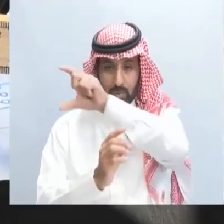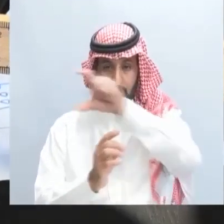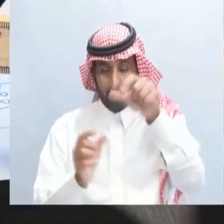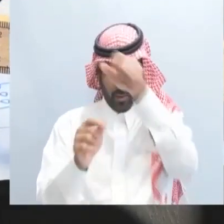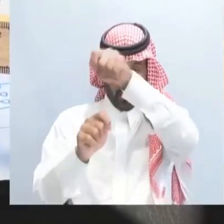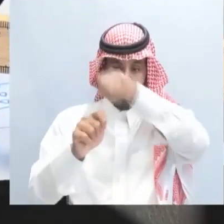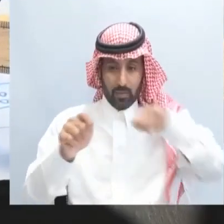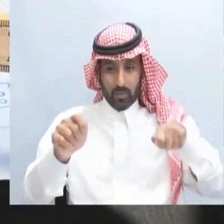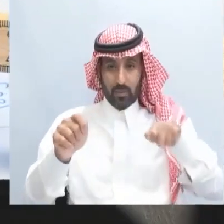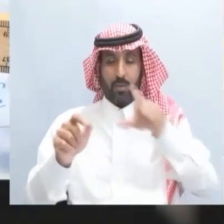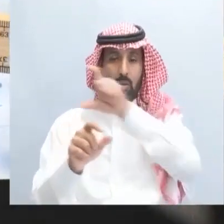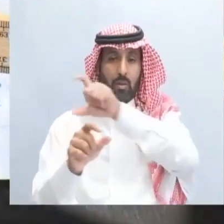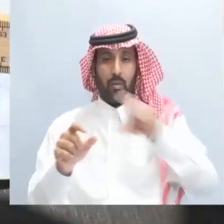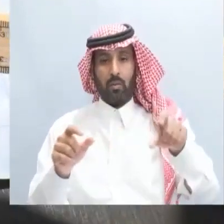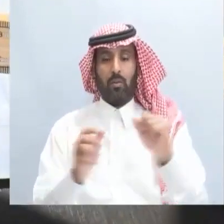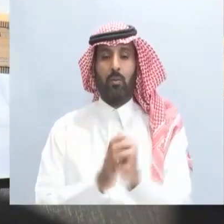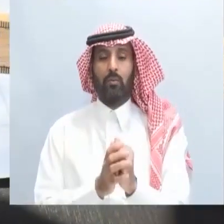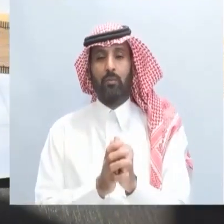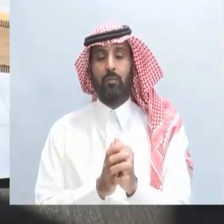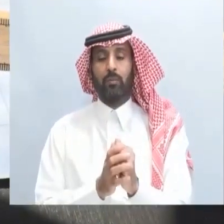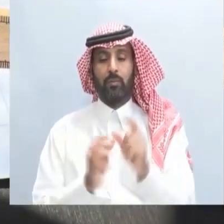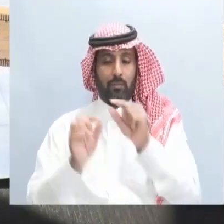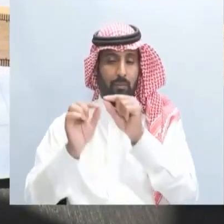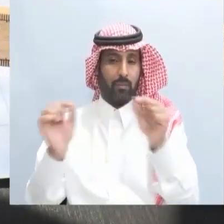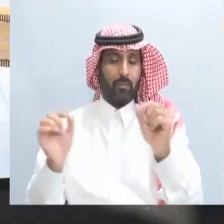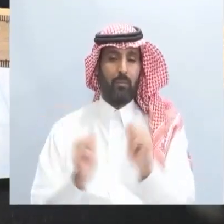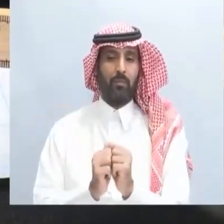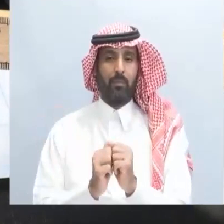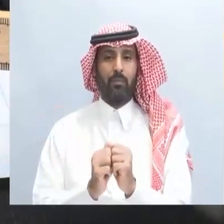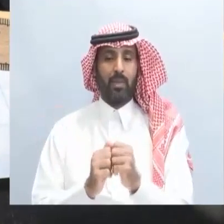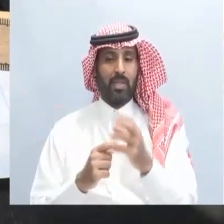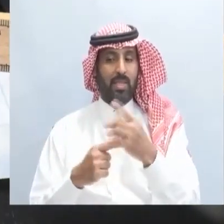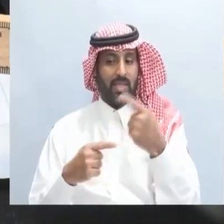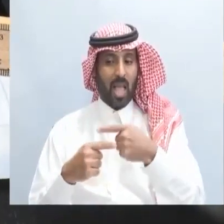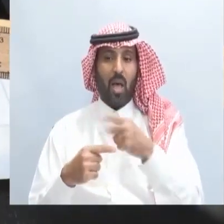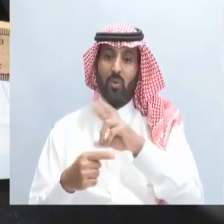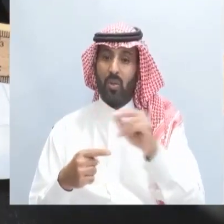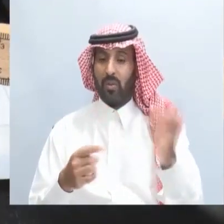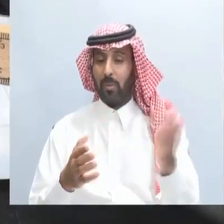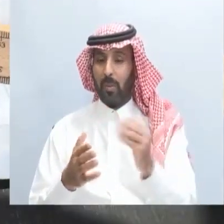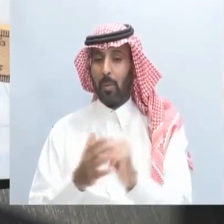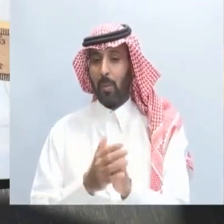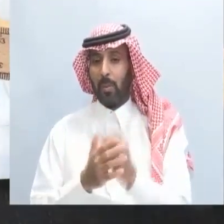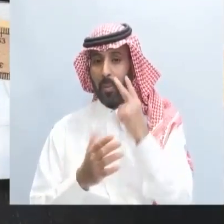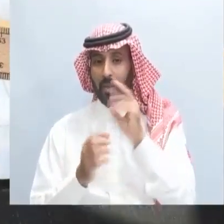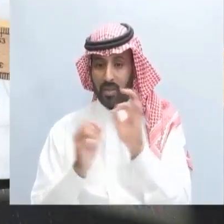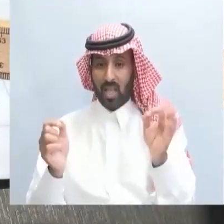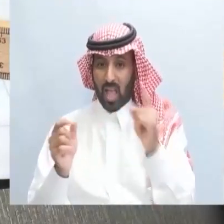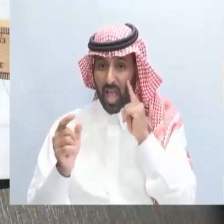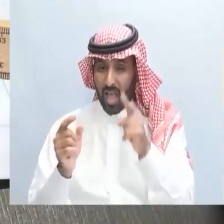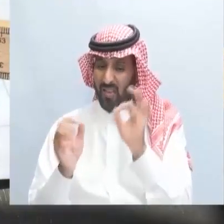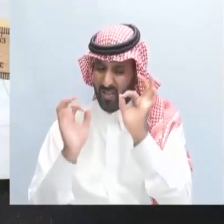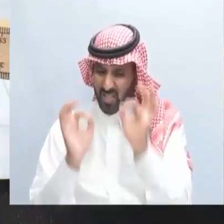والطالبه اذا هنا لاحظ هذه المسافه تساوي تماما هذه المسافه لاحظها بمقياس